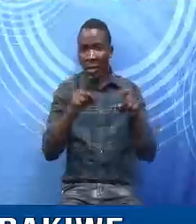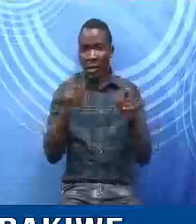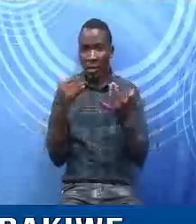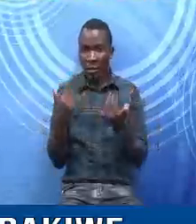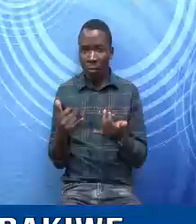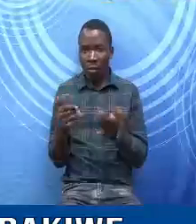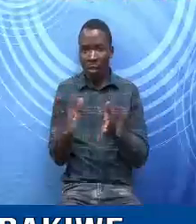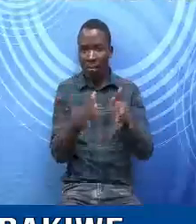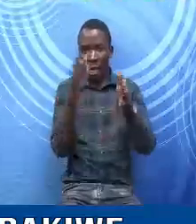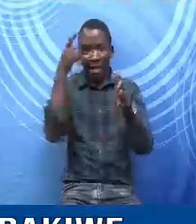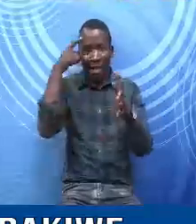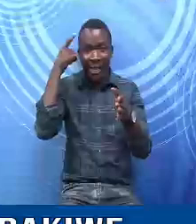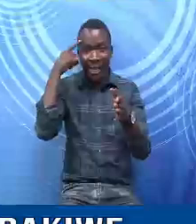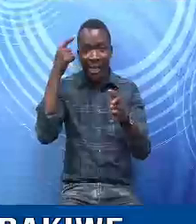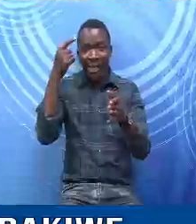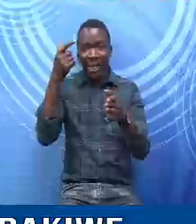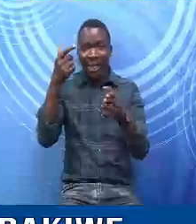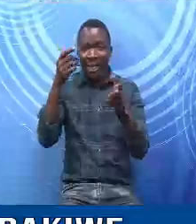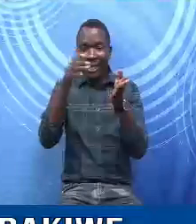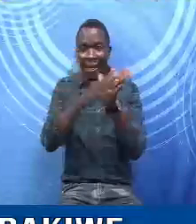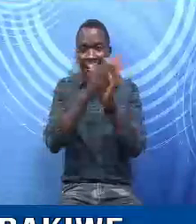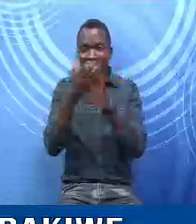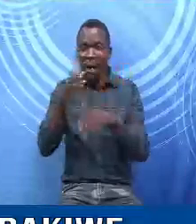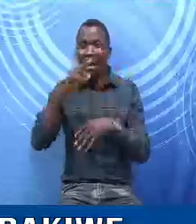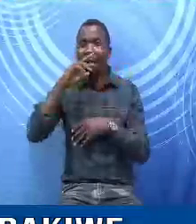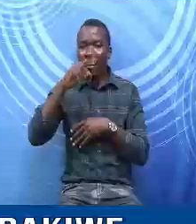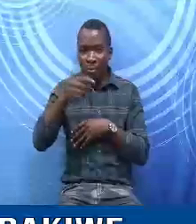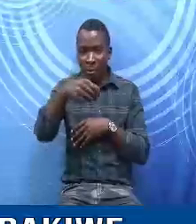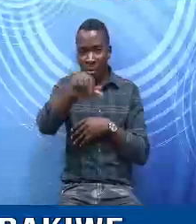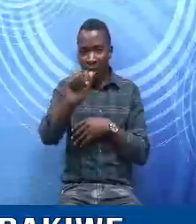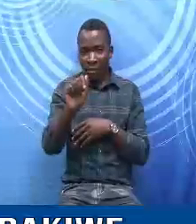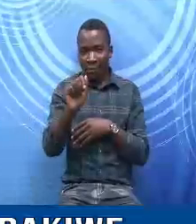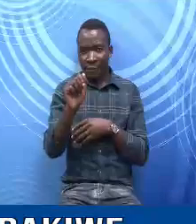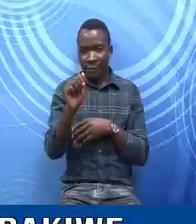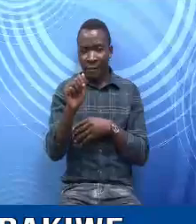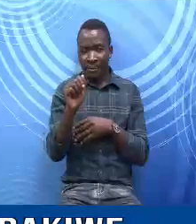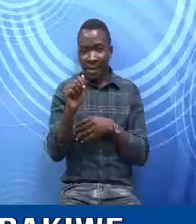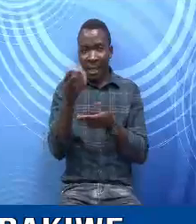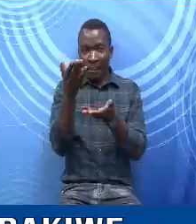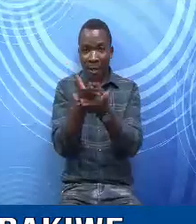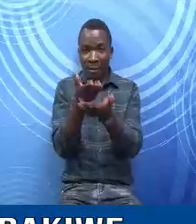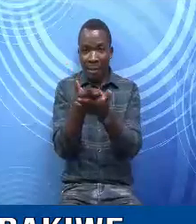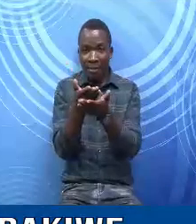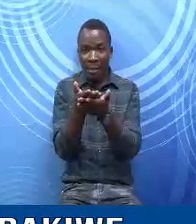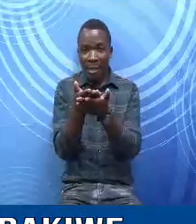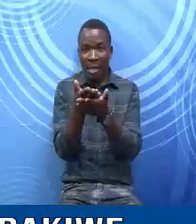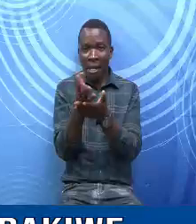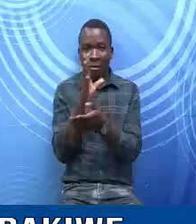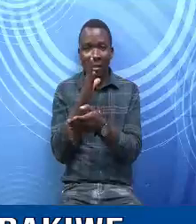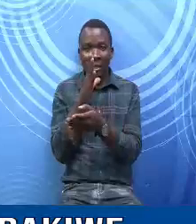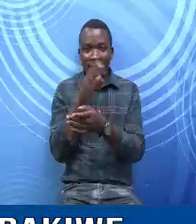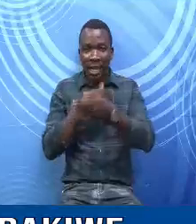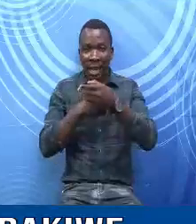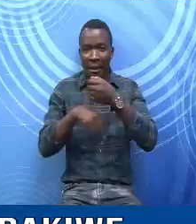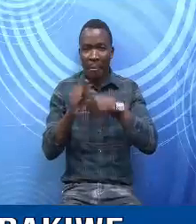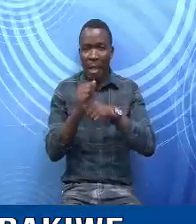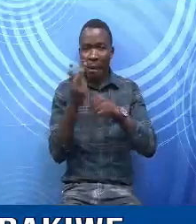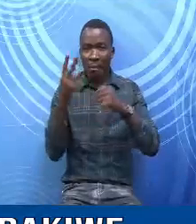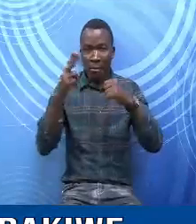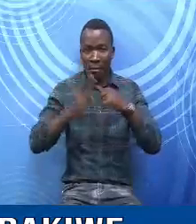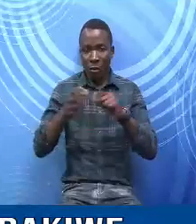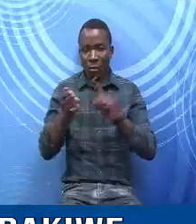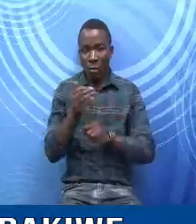imihanda ya kaburimbo igiye kubabera igisubizo. Aho byabasabiriye gutegereza imyaka 27 kugira ngo babone umuhanda